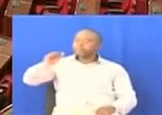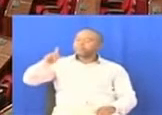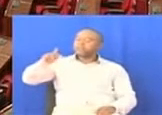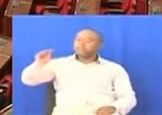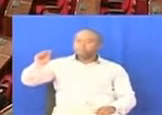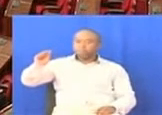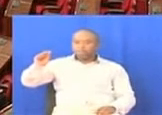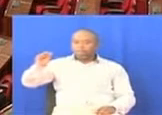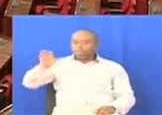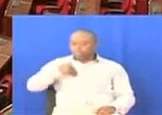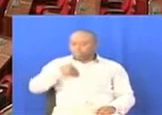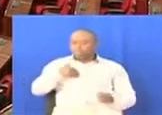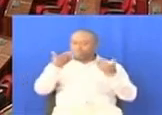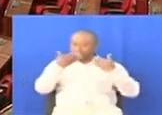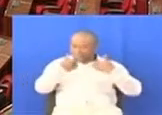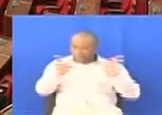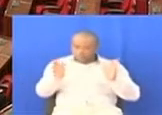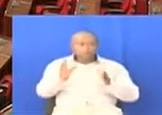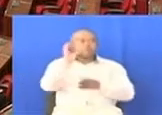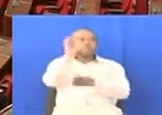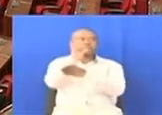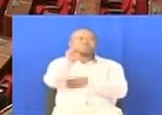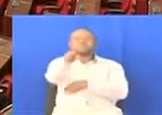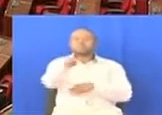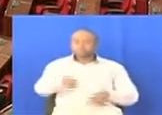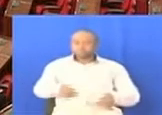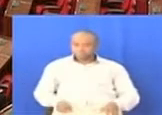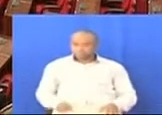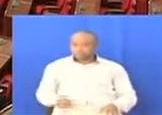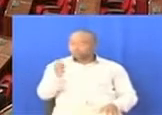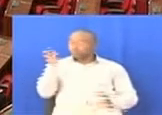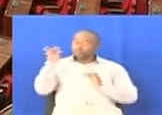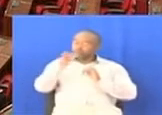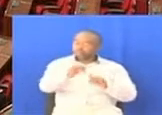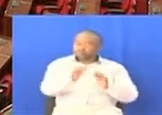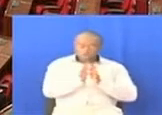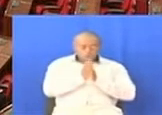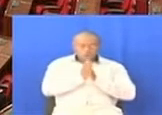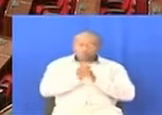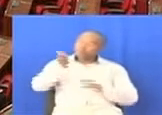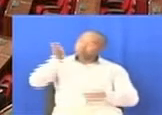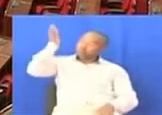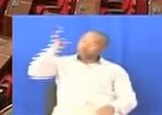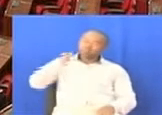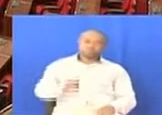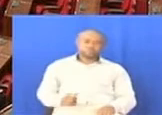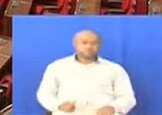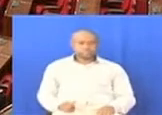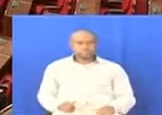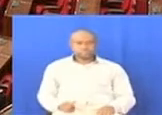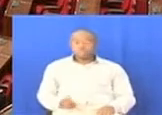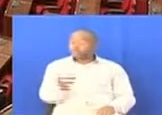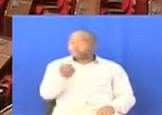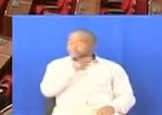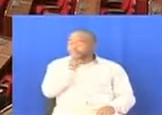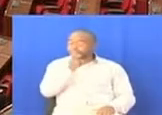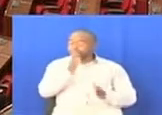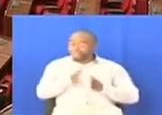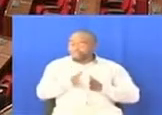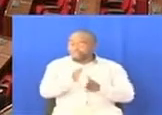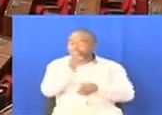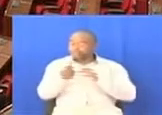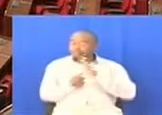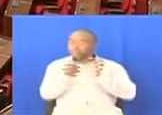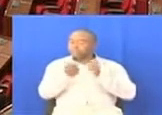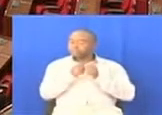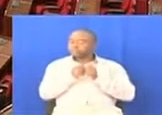wangeachia, wangefungua ile misikiti, watu wakenda wakaabudu, tukafanya ibada ya kumuomba Mwenyezi Mungu, kwa sababu ni njia moja wapo unapopata matatizo